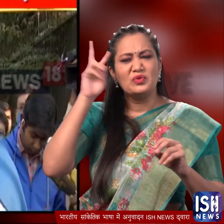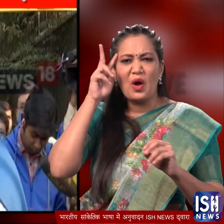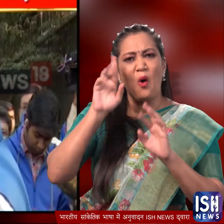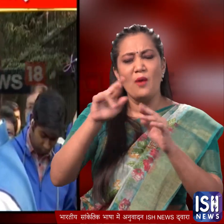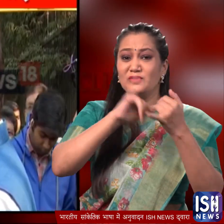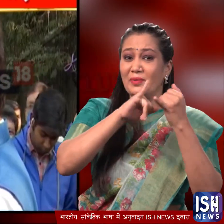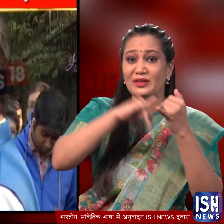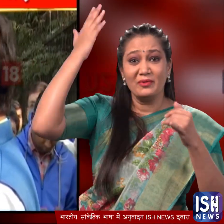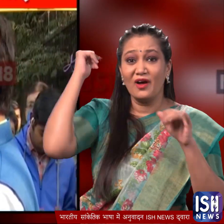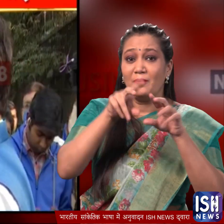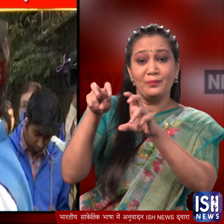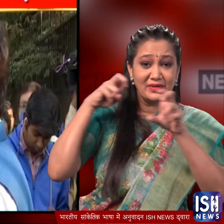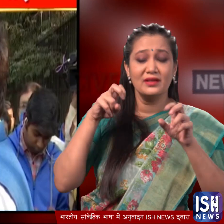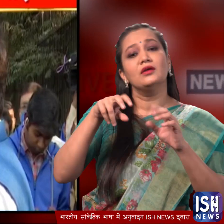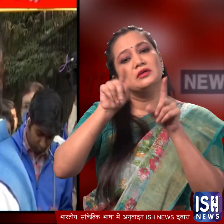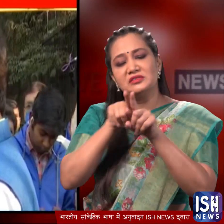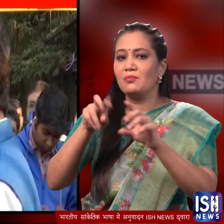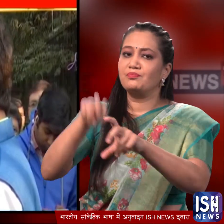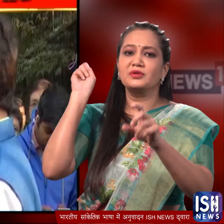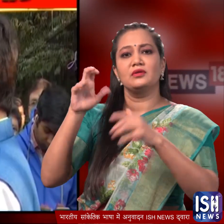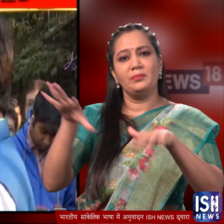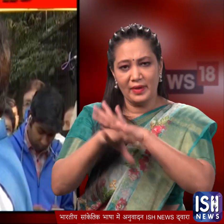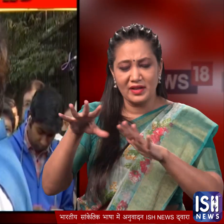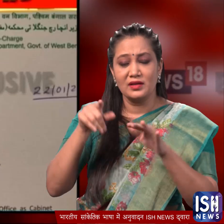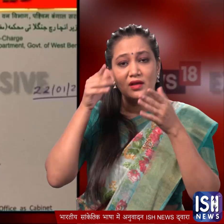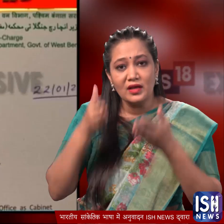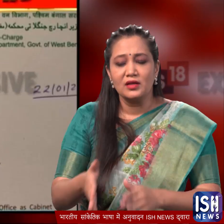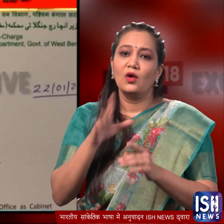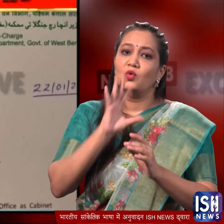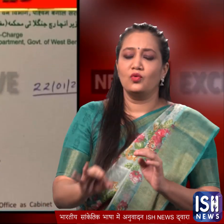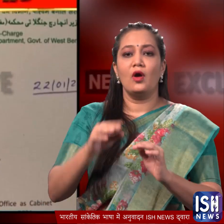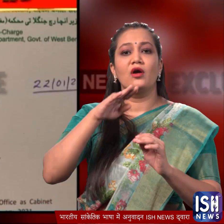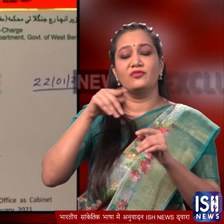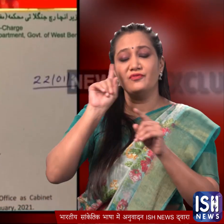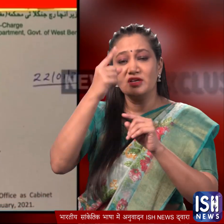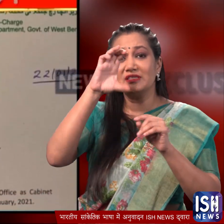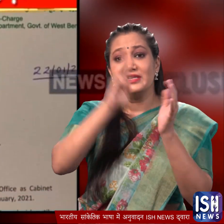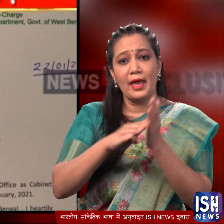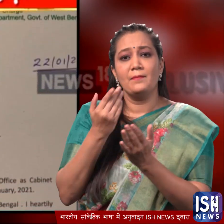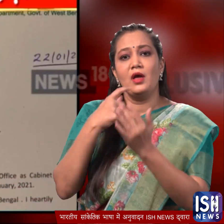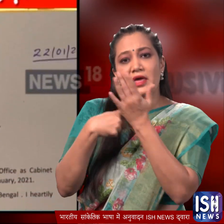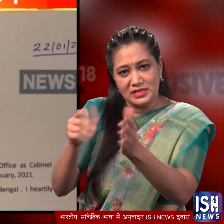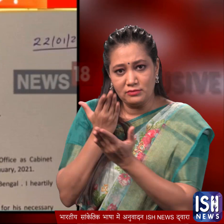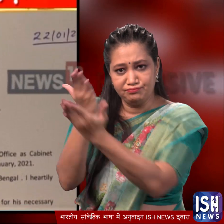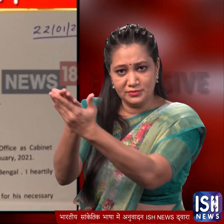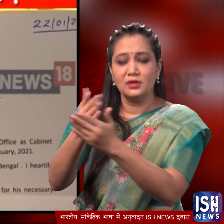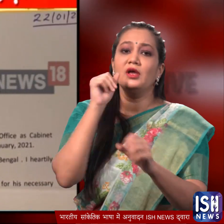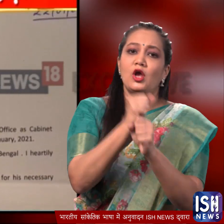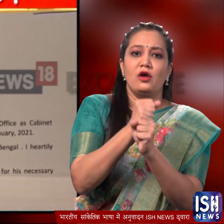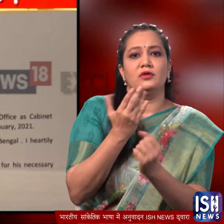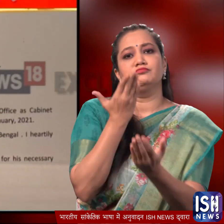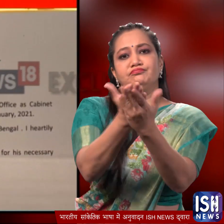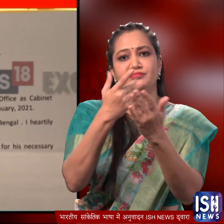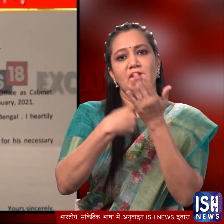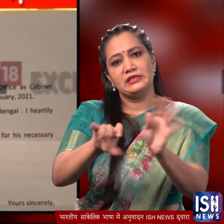थे कि वो भी शुभेंदु की तरह पार्टी से अलग हो जाएंगे। सस्पेंस से पर्दा उस वक्त उठा जब उन्होंने पहले मुख्यमंत्री को अपना इस्तीफा सौंपा और फिर राज्यपाल